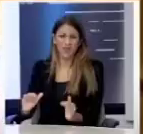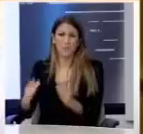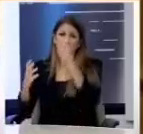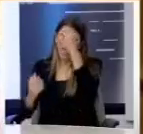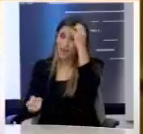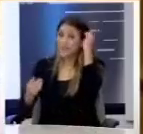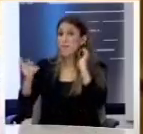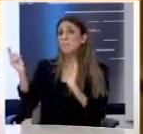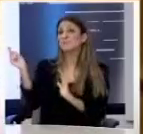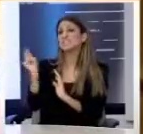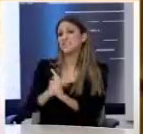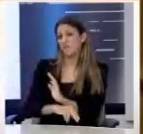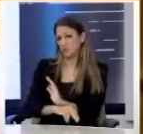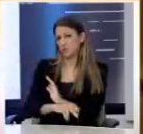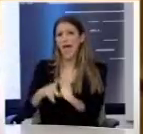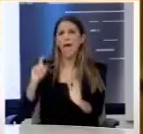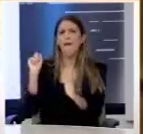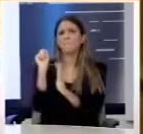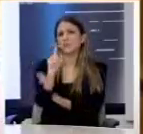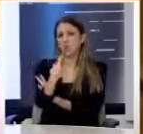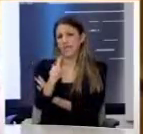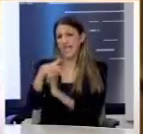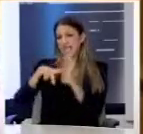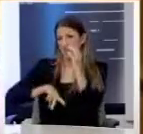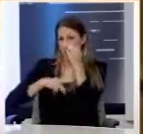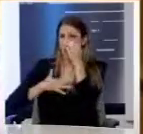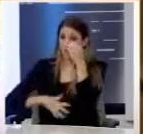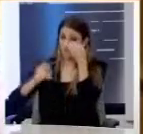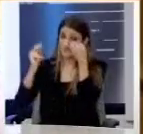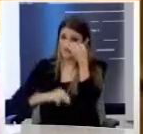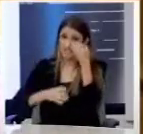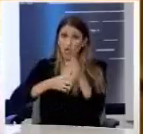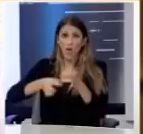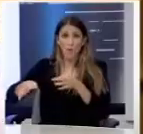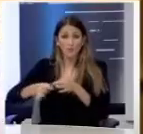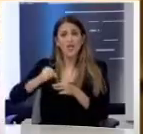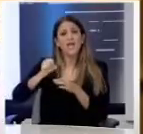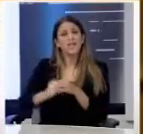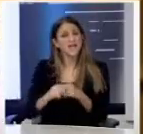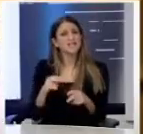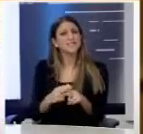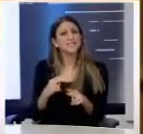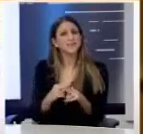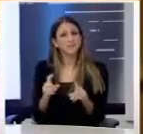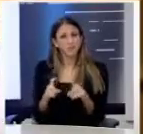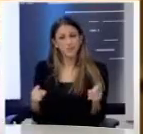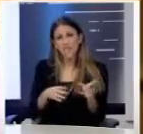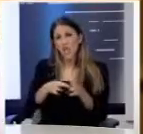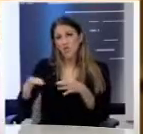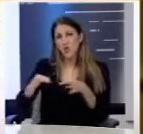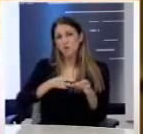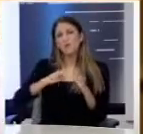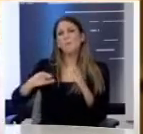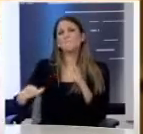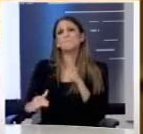επί της αρχής ψηφίζει υπέρ του νομοσχεδίου και υπάρχουν εδώ, ναι, διότι αυτό είναι το κρίσιμο, κυρίες και κύριοι συνάδελφοι, το νομοσχέδιο αυτό θα